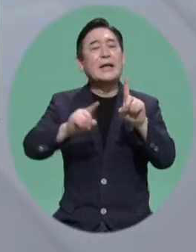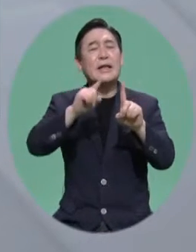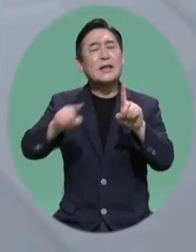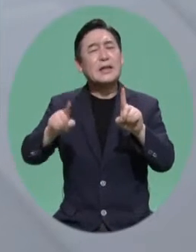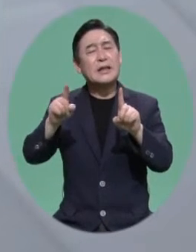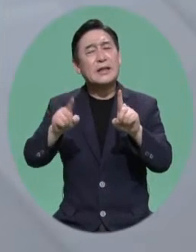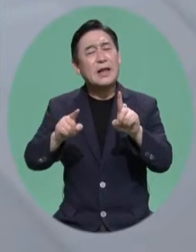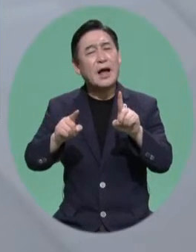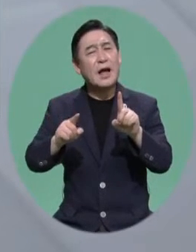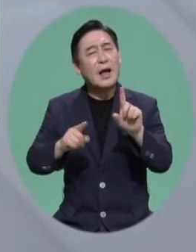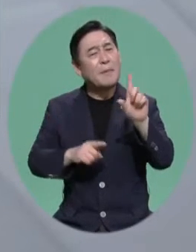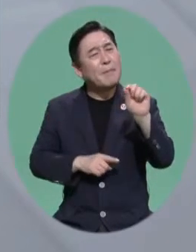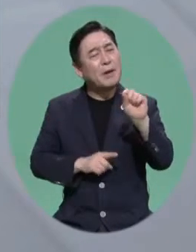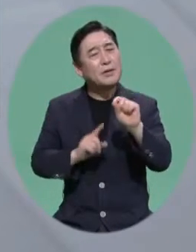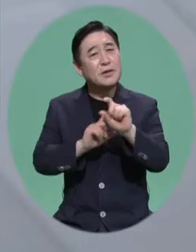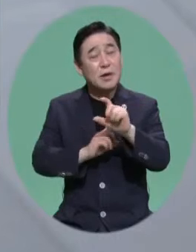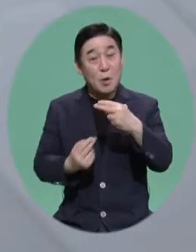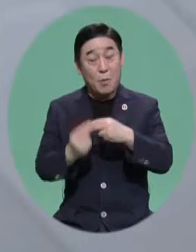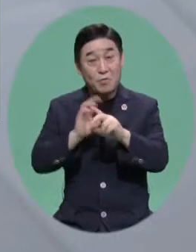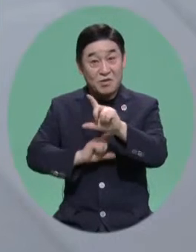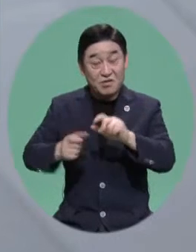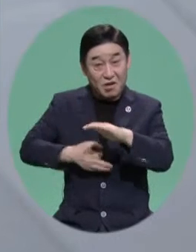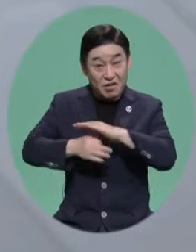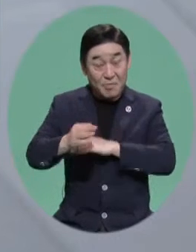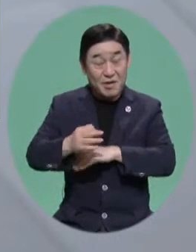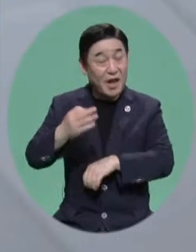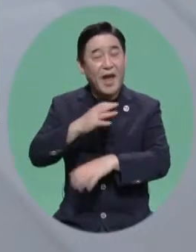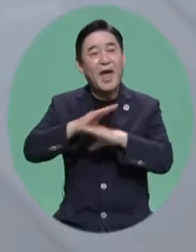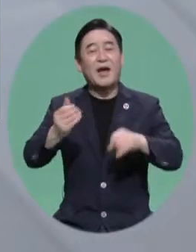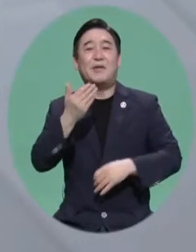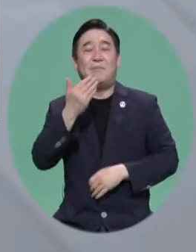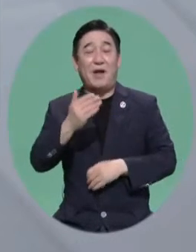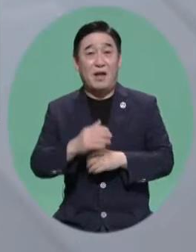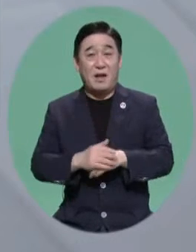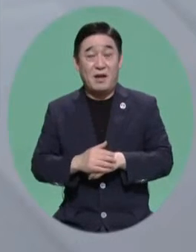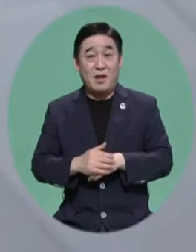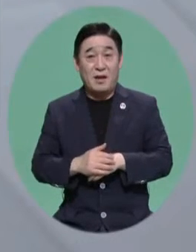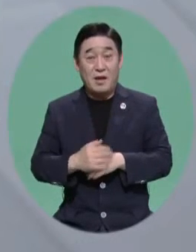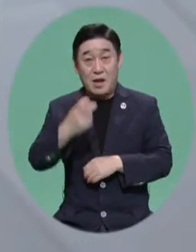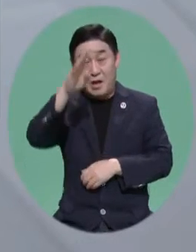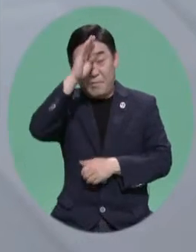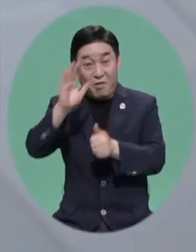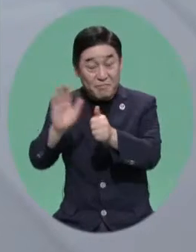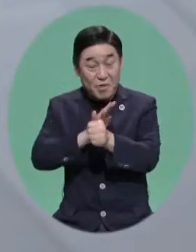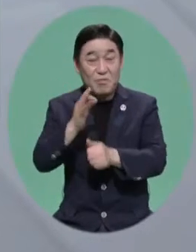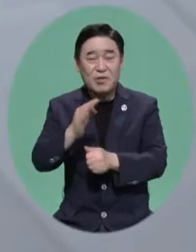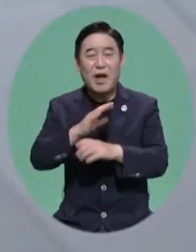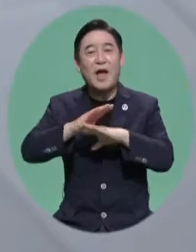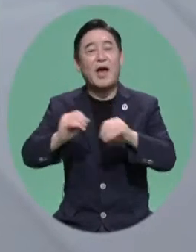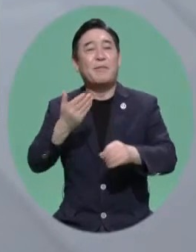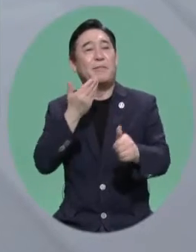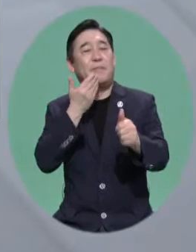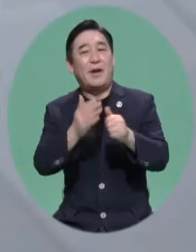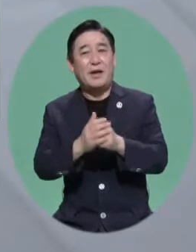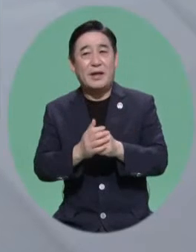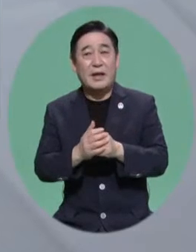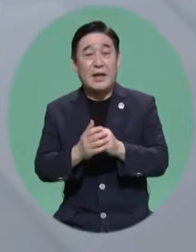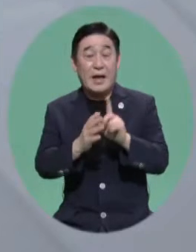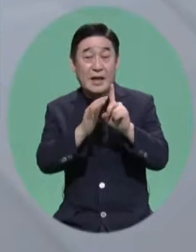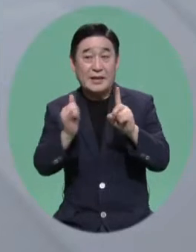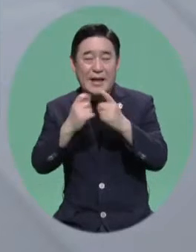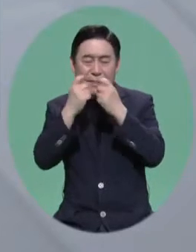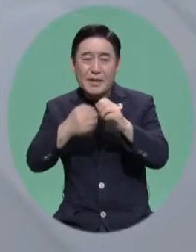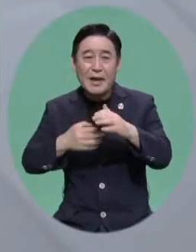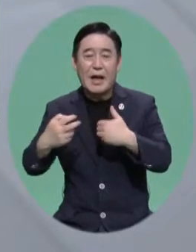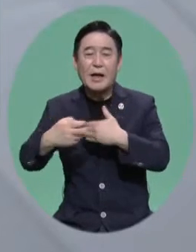1만원씩 만 더 보험료를 내면 다 해결할 수 있거든요 간병비 까지 지금 한 갑 5 당 민간 의료 보험료 로